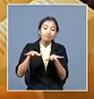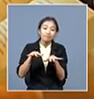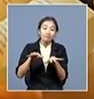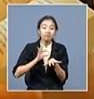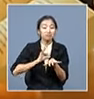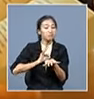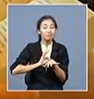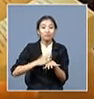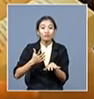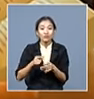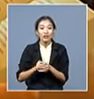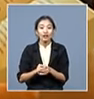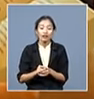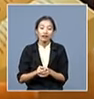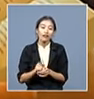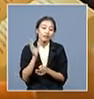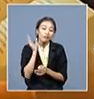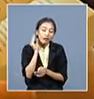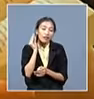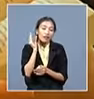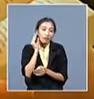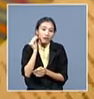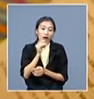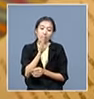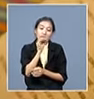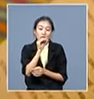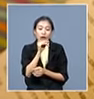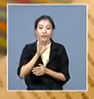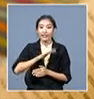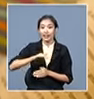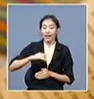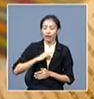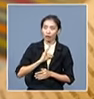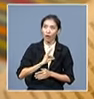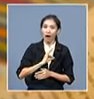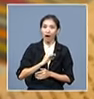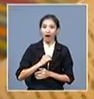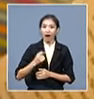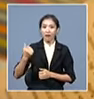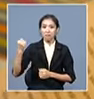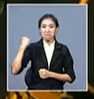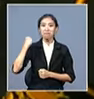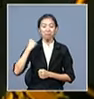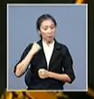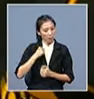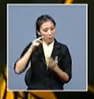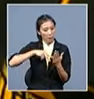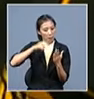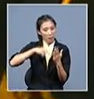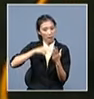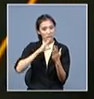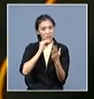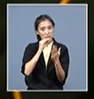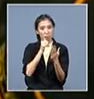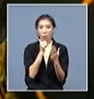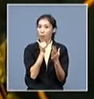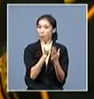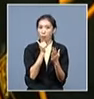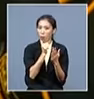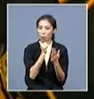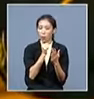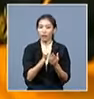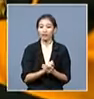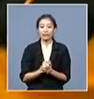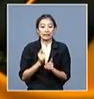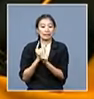ไปไม่บ่นไม่ว่าอย่างนี้เด็กก็มั่นใจอ่านเก่งขึ้นอย่างที่โครงการเขาตั้งไว้นั่นเอง